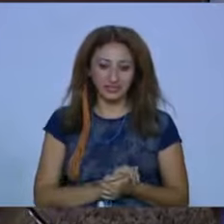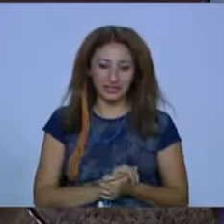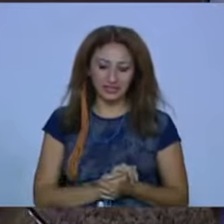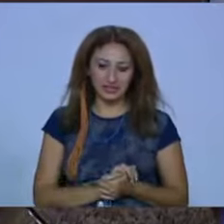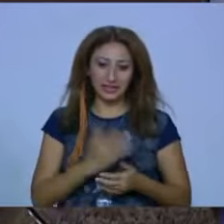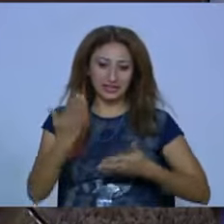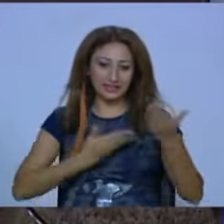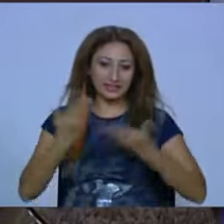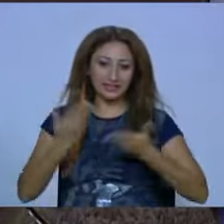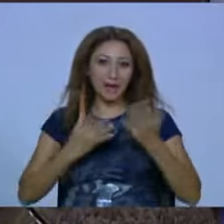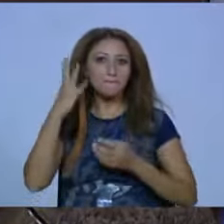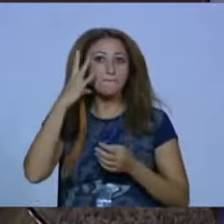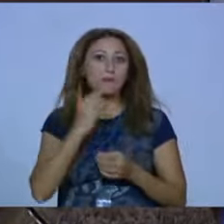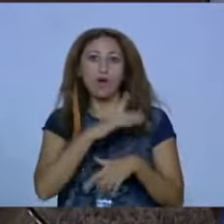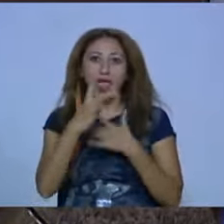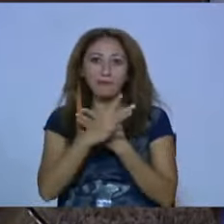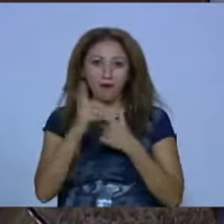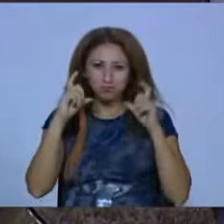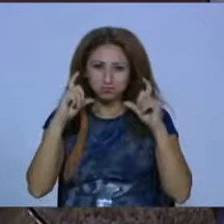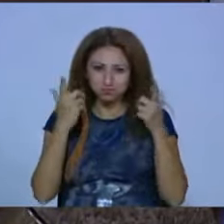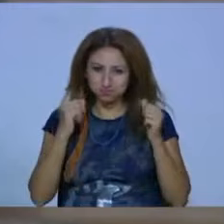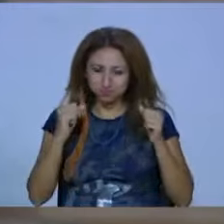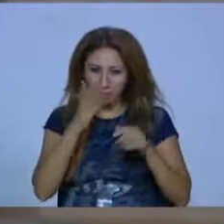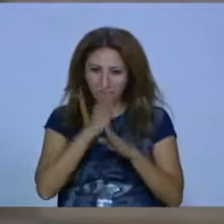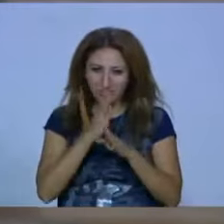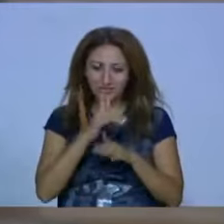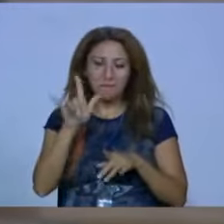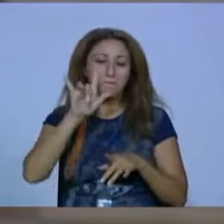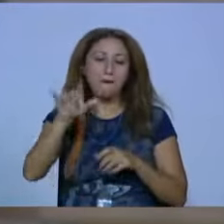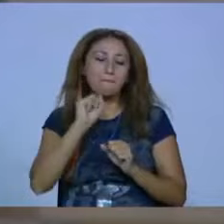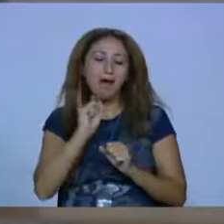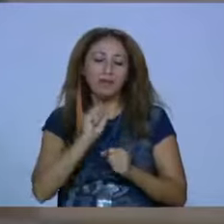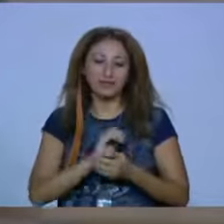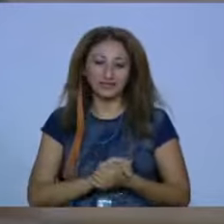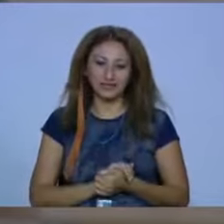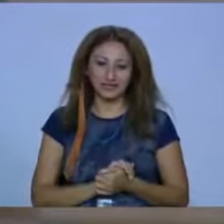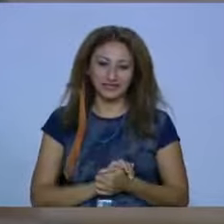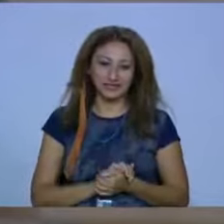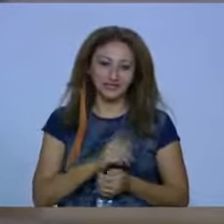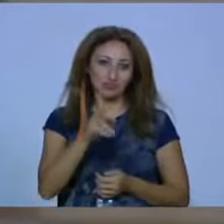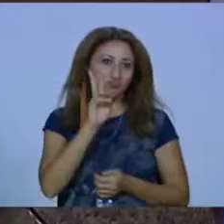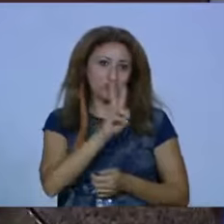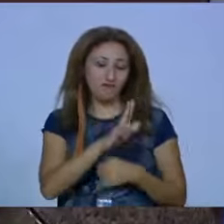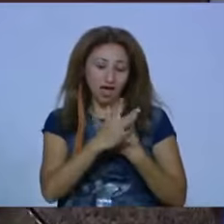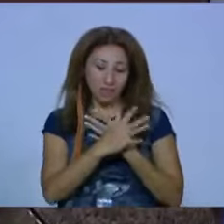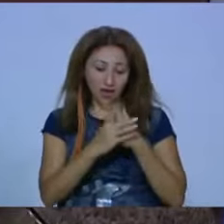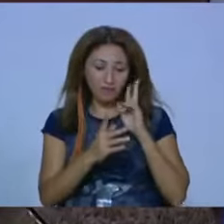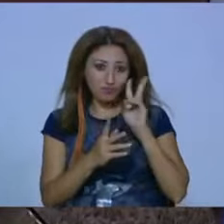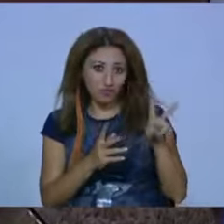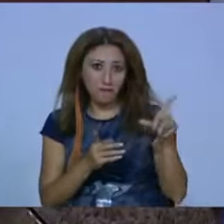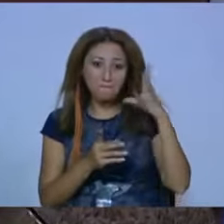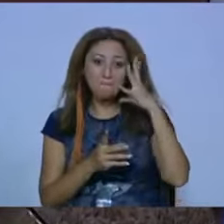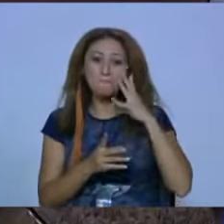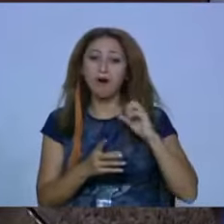وبيعامله بمتعه، بينبسط منه بيفرح لما بيشوف علاء. انا شفت ده في عين الاستاذ، يعني لما كنا بروح مع